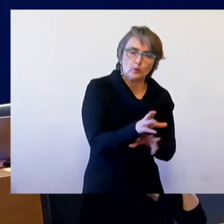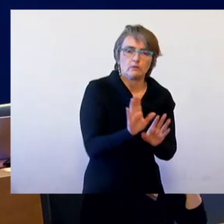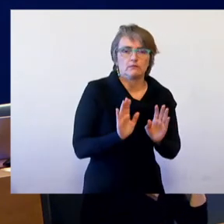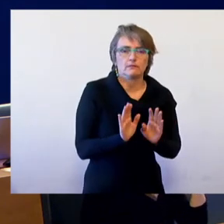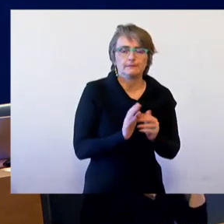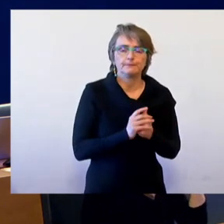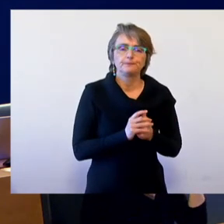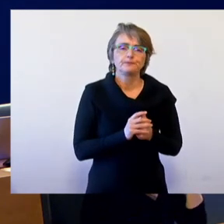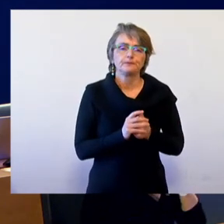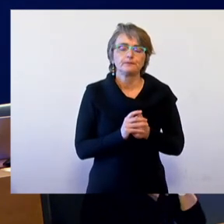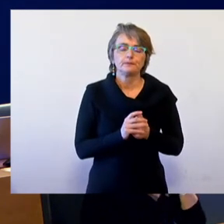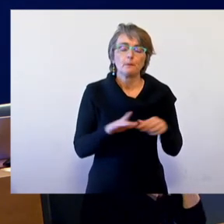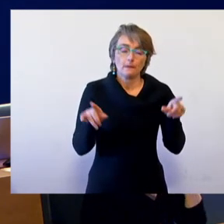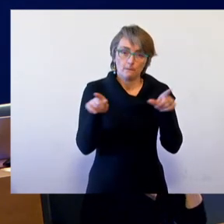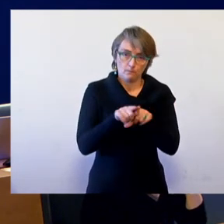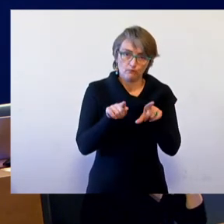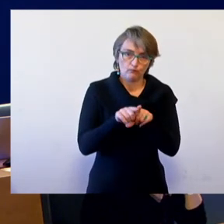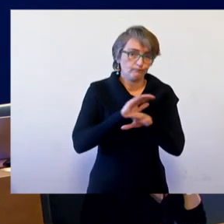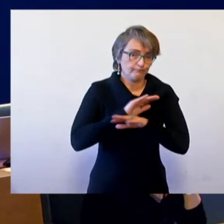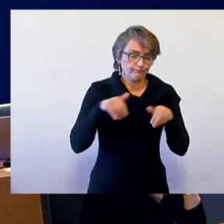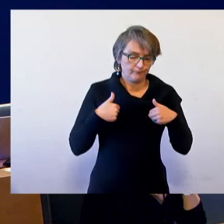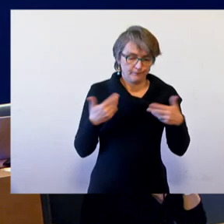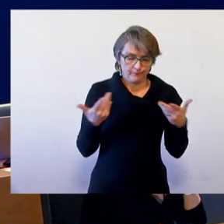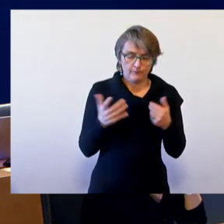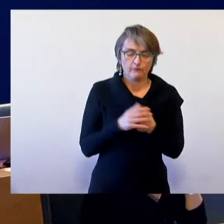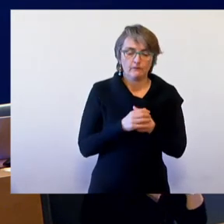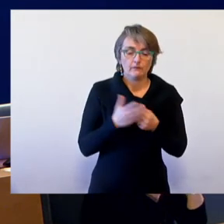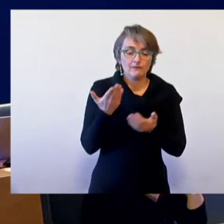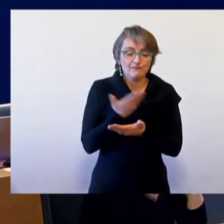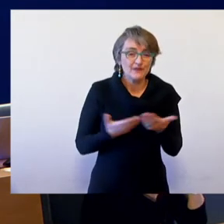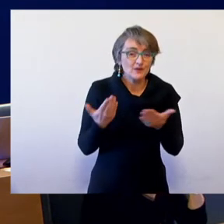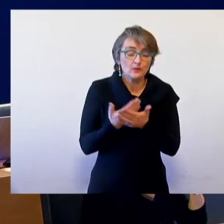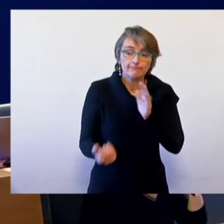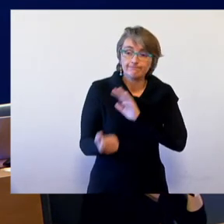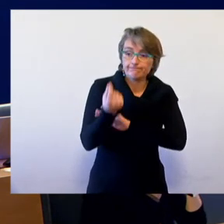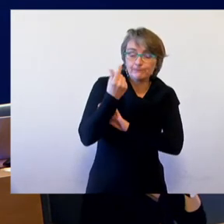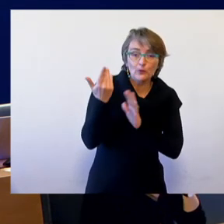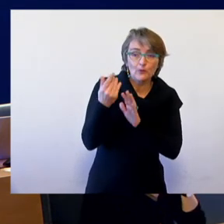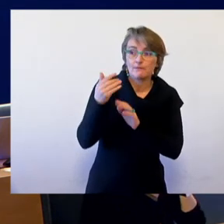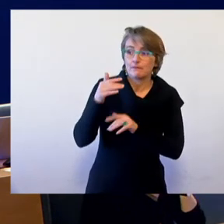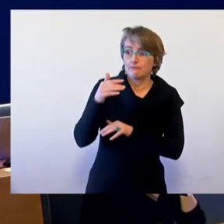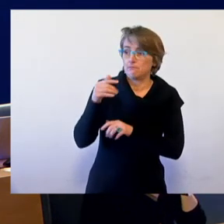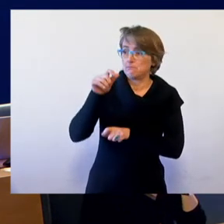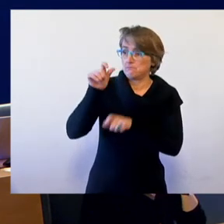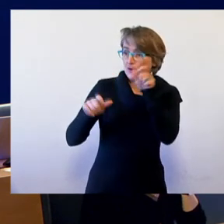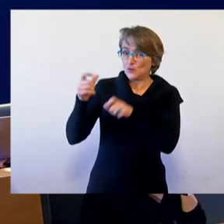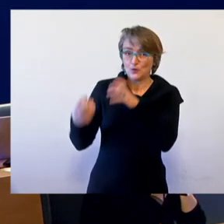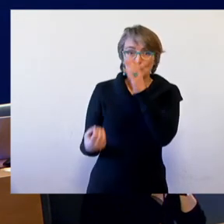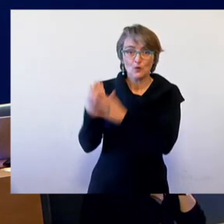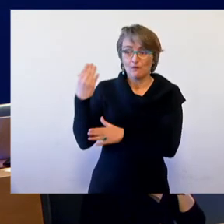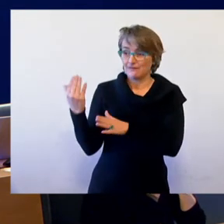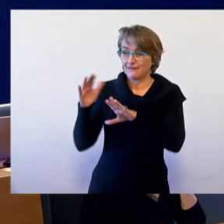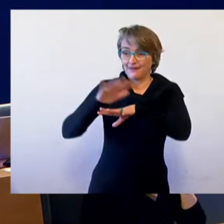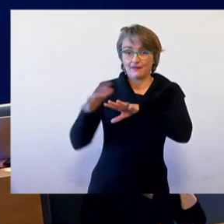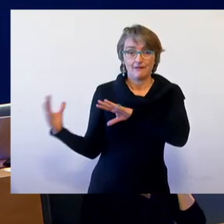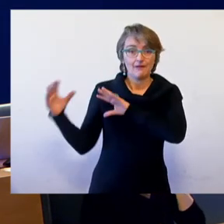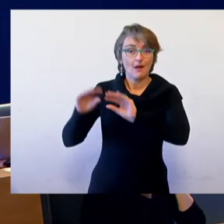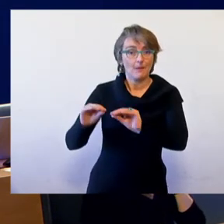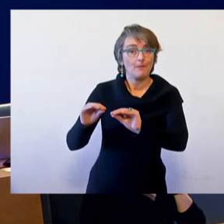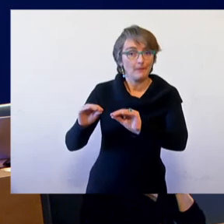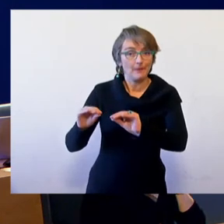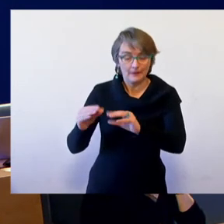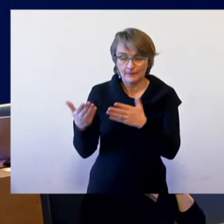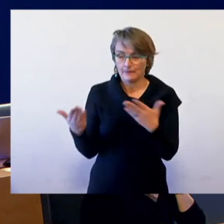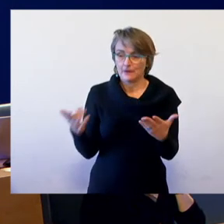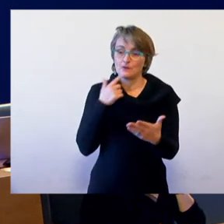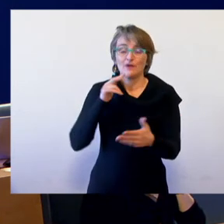compte, enfin, aussi, les situations spécifiques des nouveaux arrivants. Et c'est pour cela que nous allons instaurer une troisième commission à la